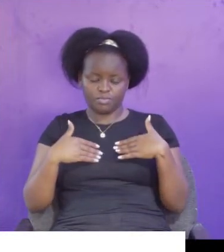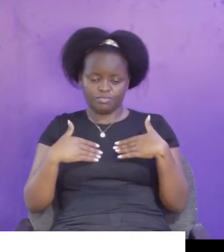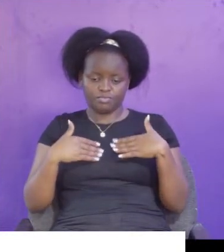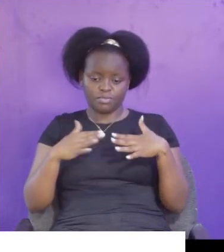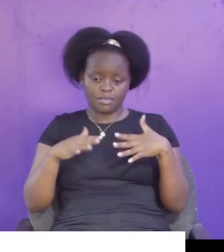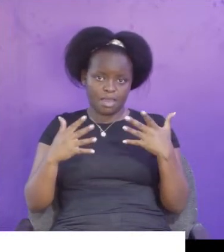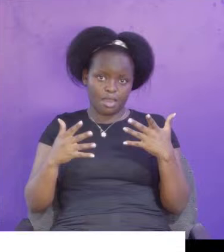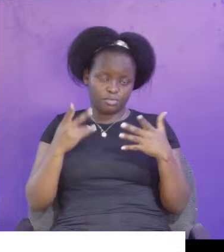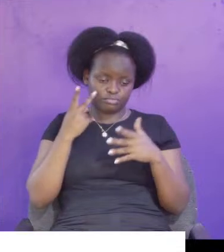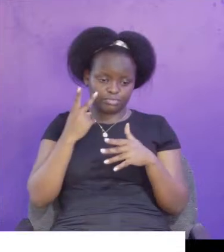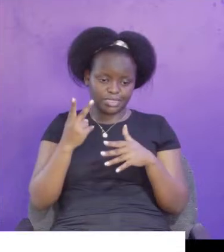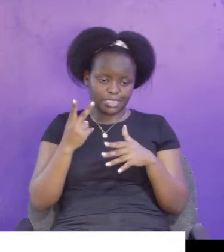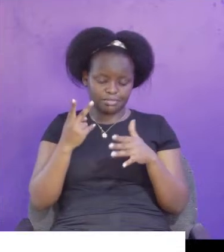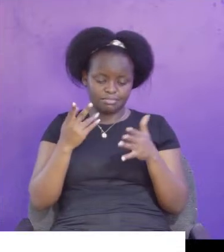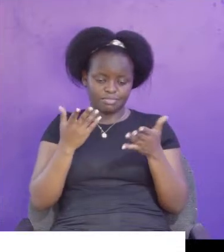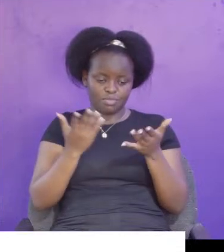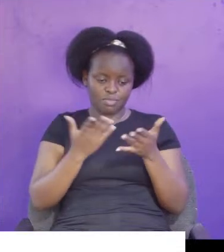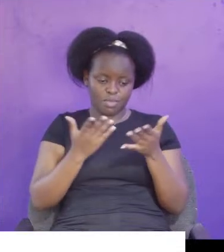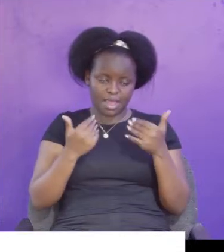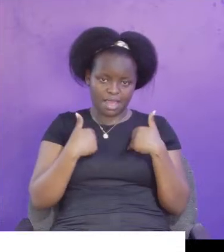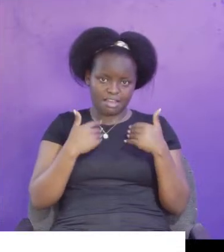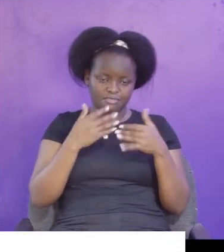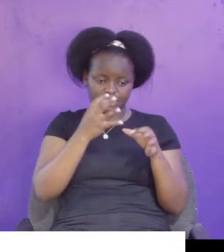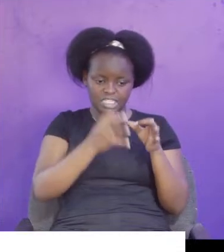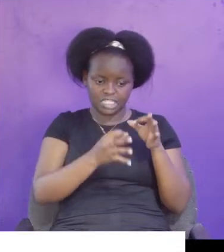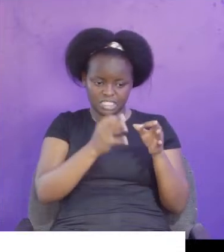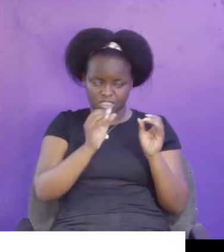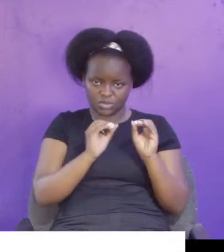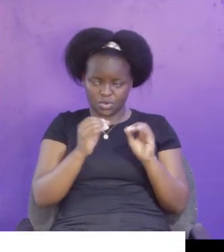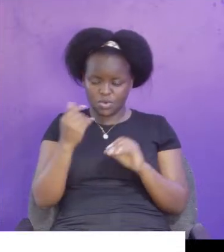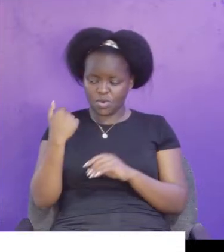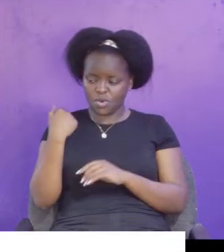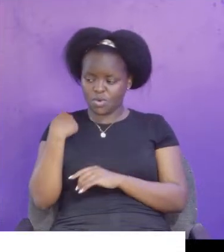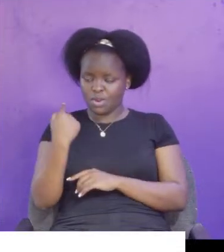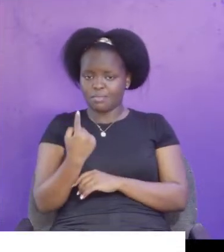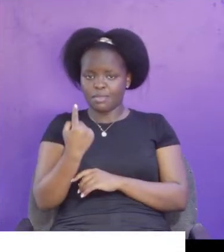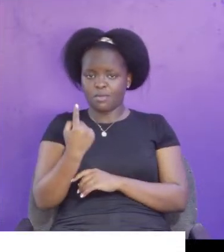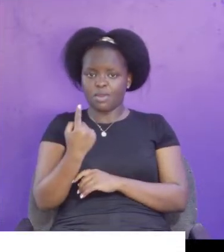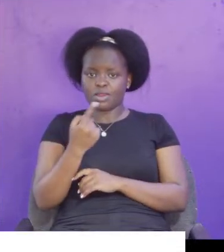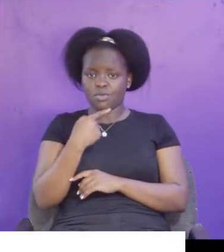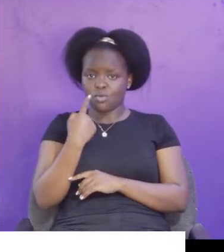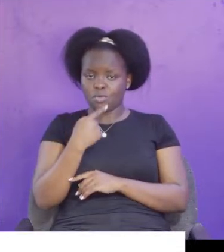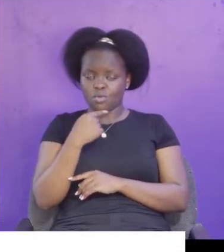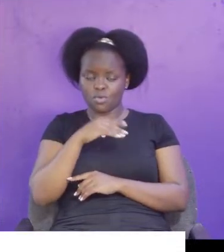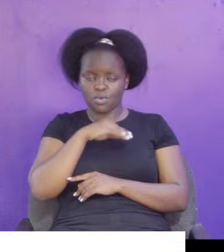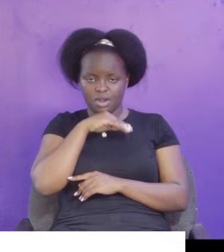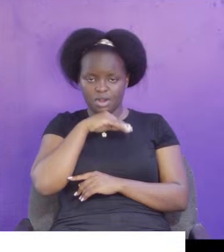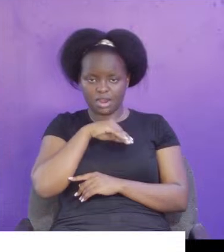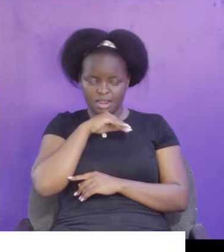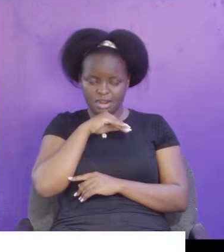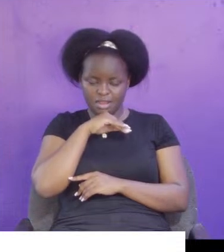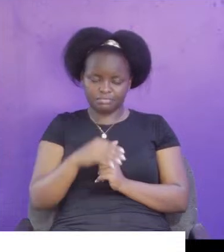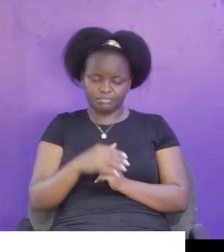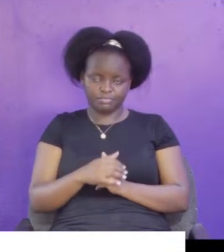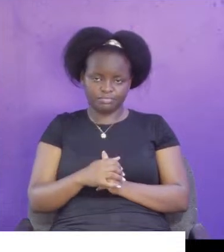hakuna haki, Raila ndio alikuwa wa mbele hapo kuhakikisha ya kwamba haki zimepatikana.